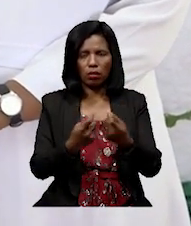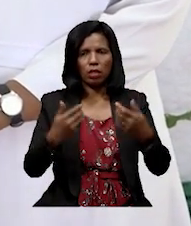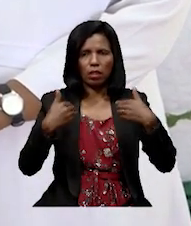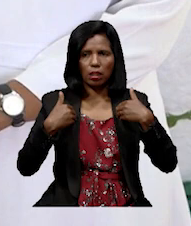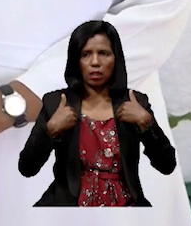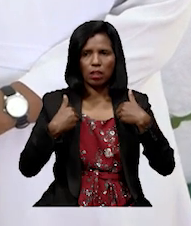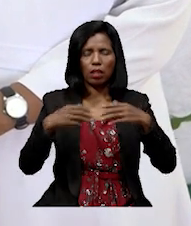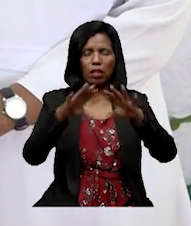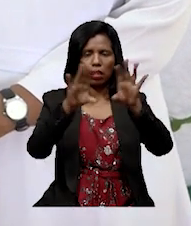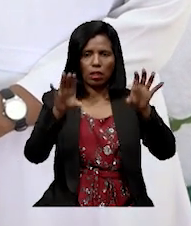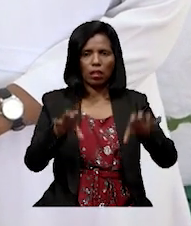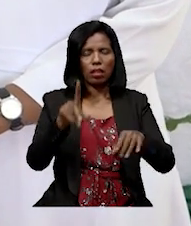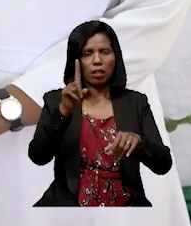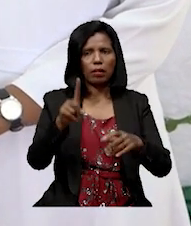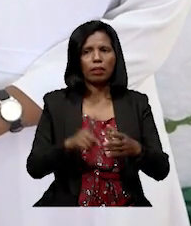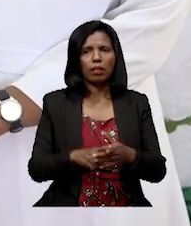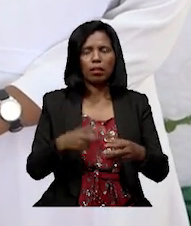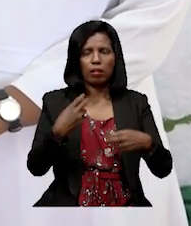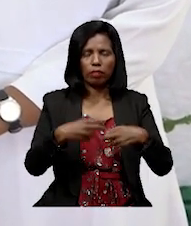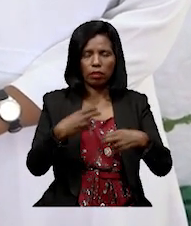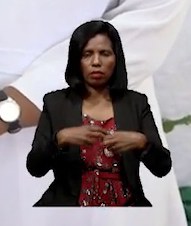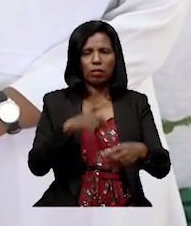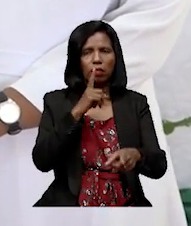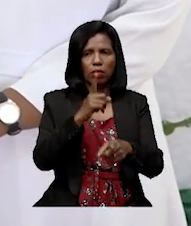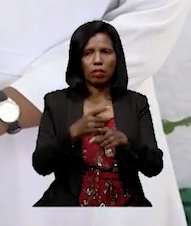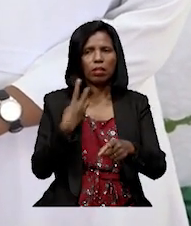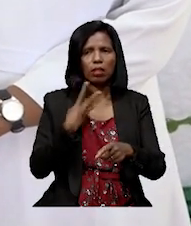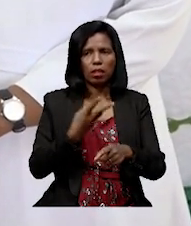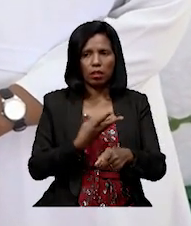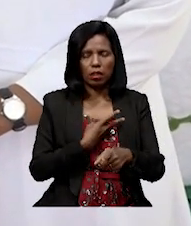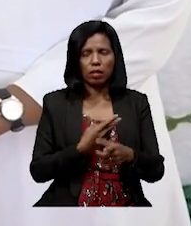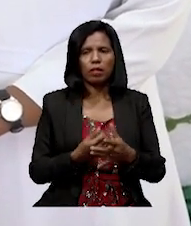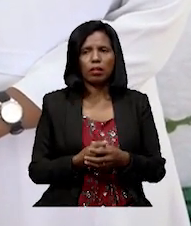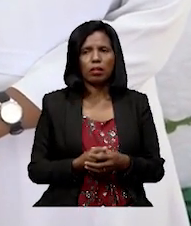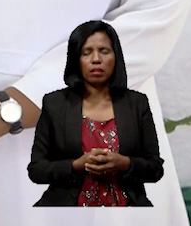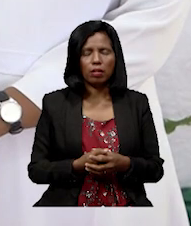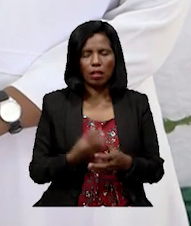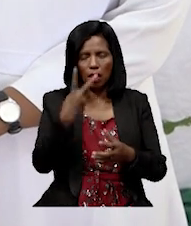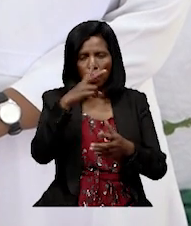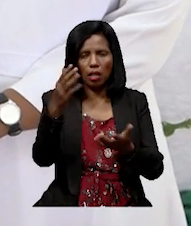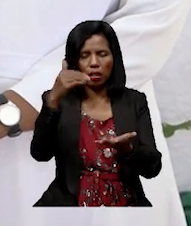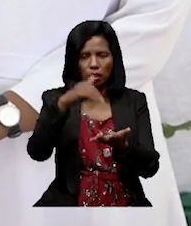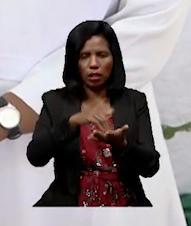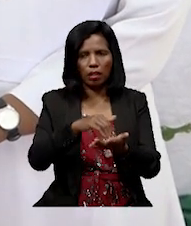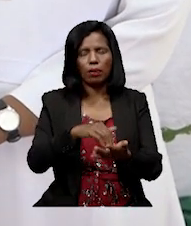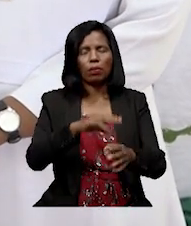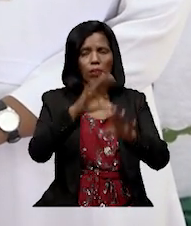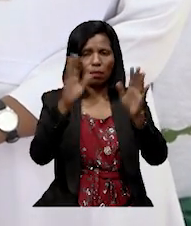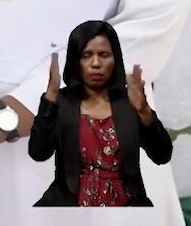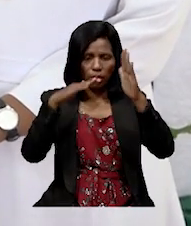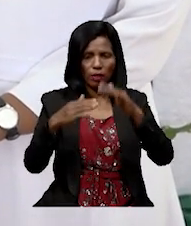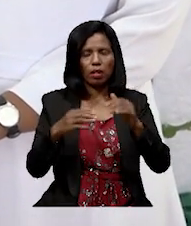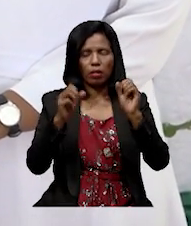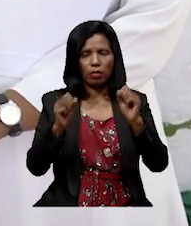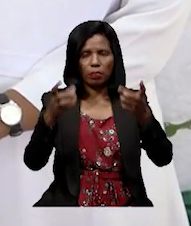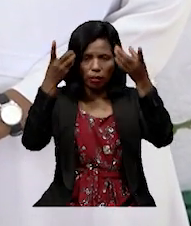iha kada neta ida ane se dificulta liu entam ita sei be sei da hari fila fale balok kon basun tu ne hodi bele